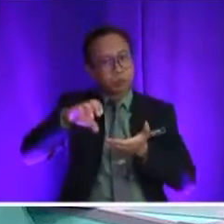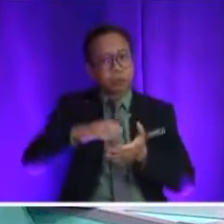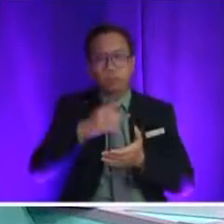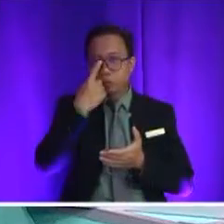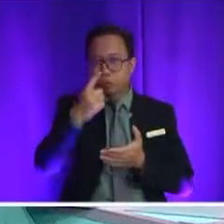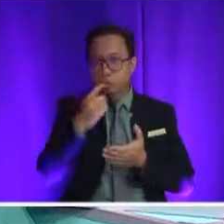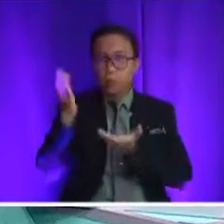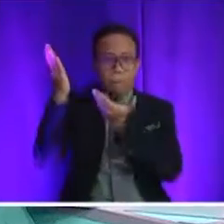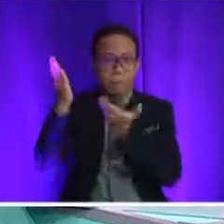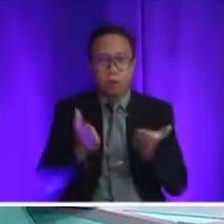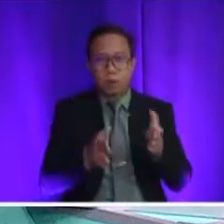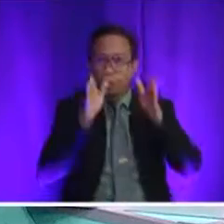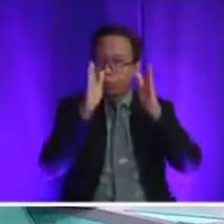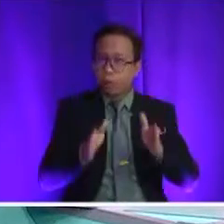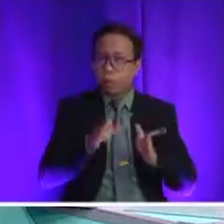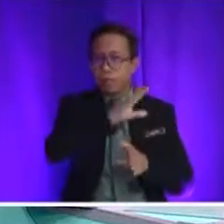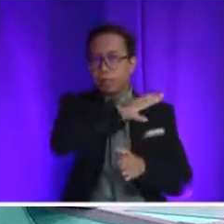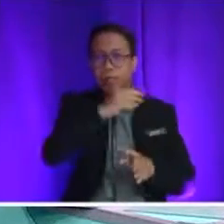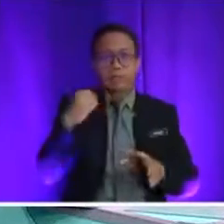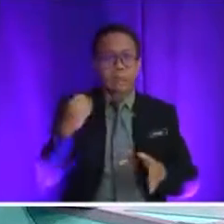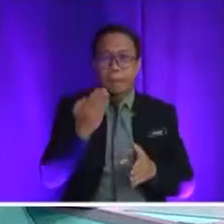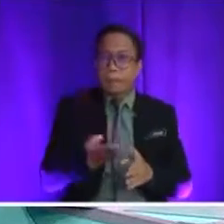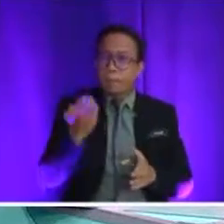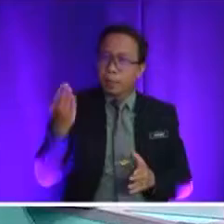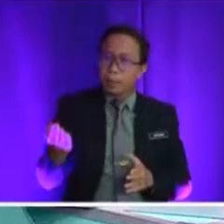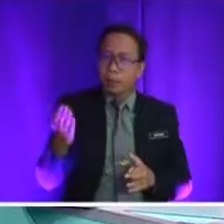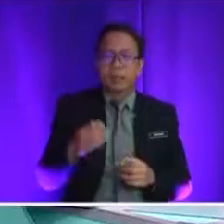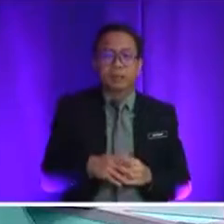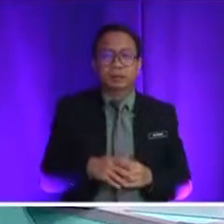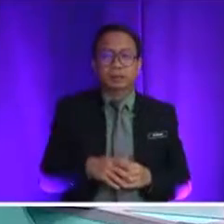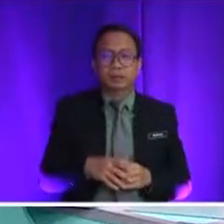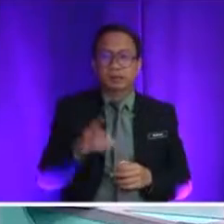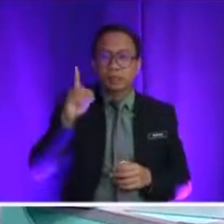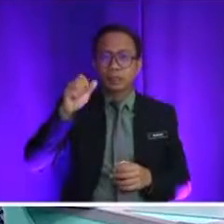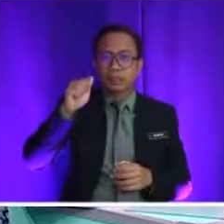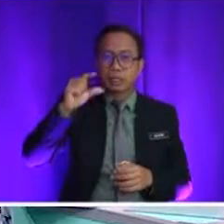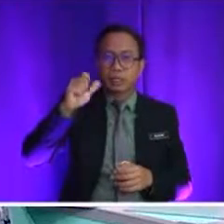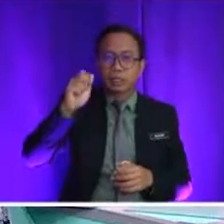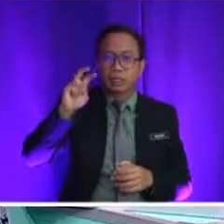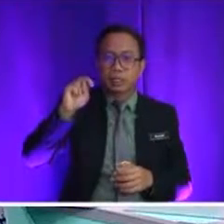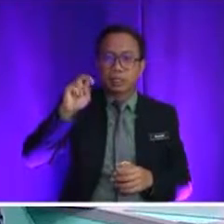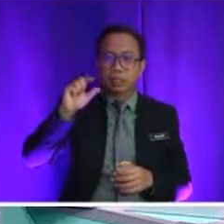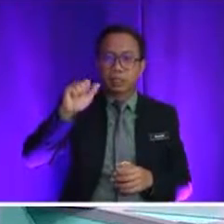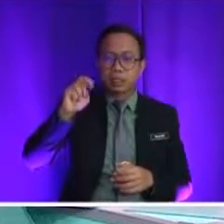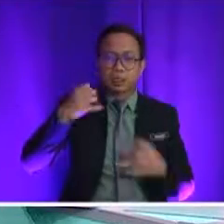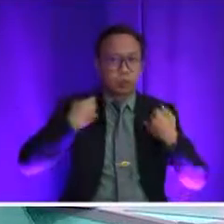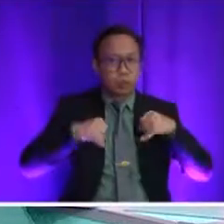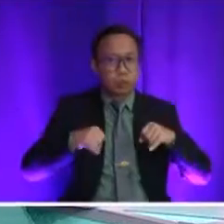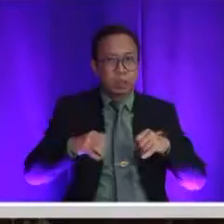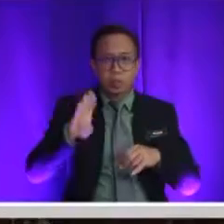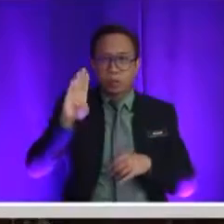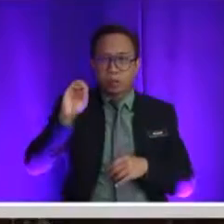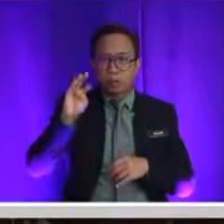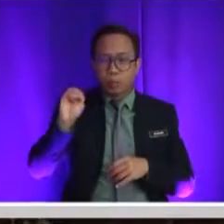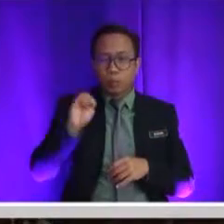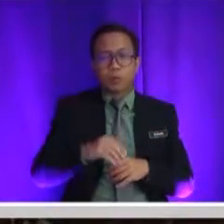mengangkut corak dan mengangkut barang-barang barang-barang dagangan mereka mengebom merusakkan